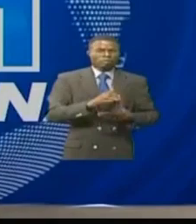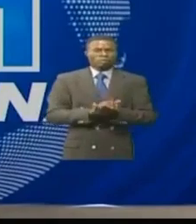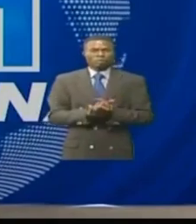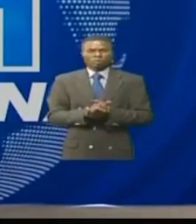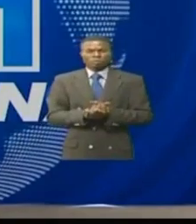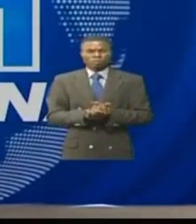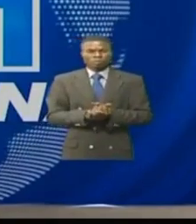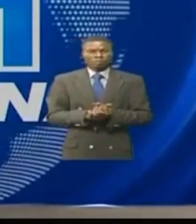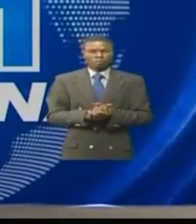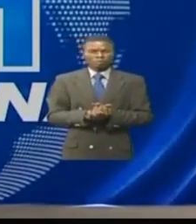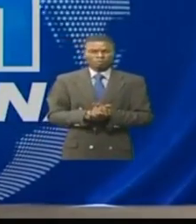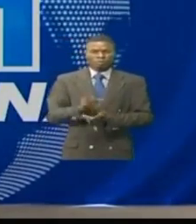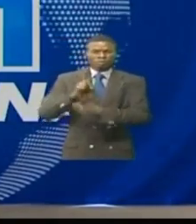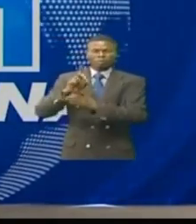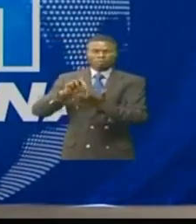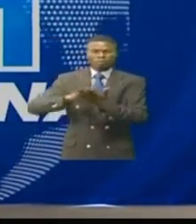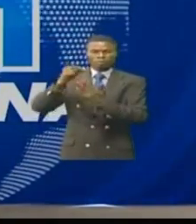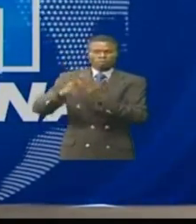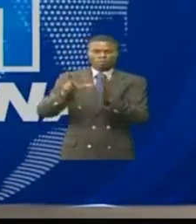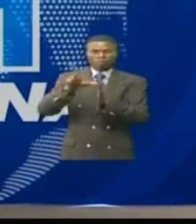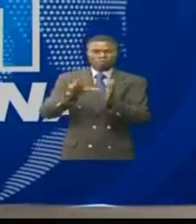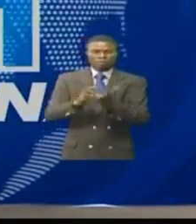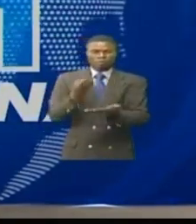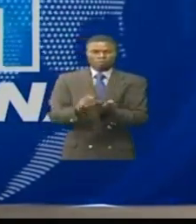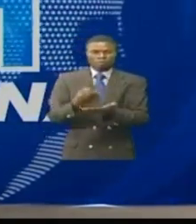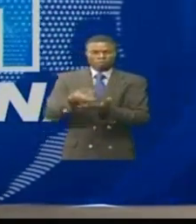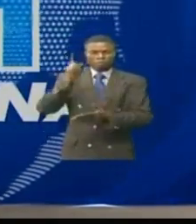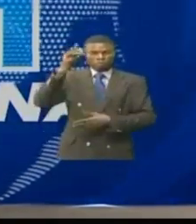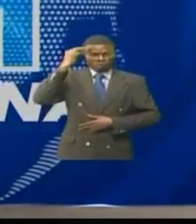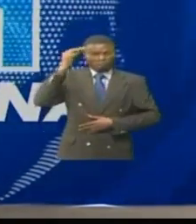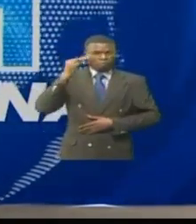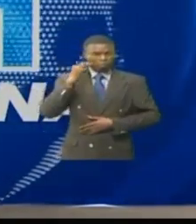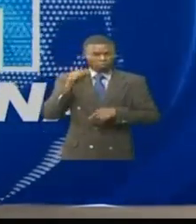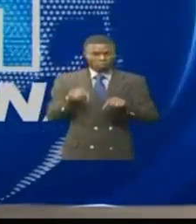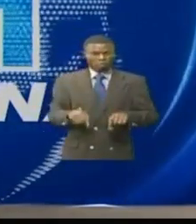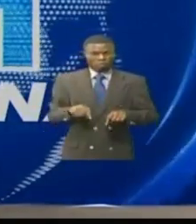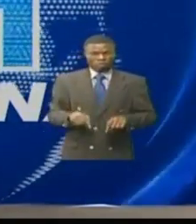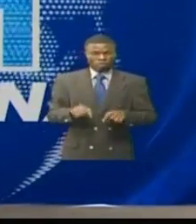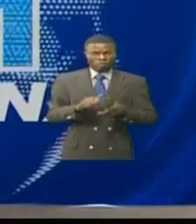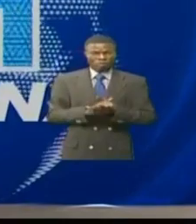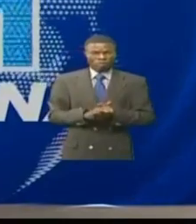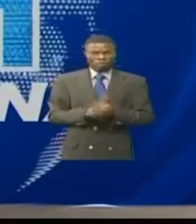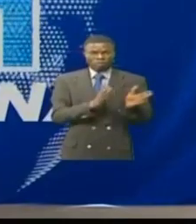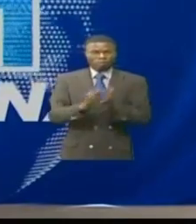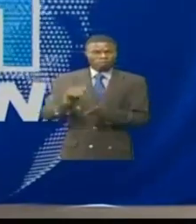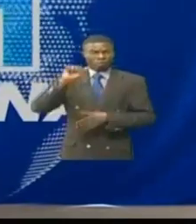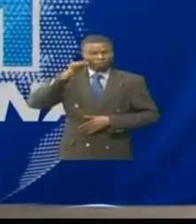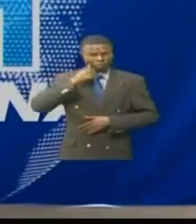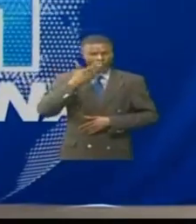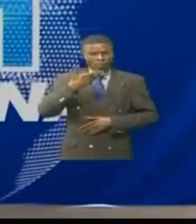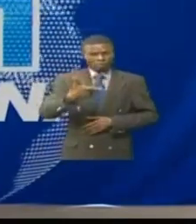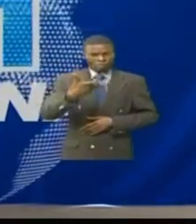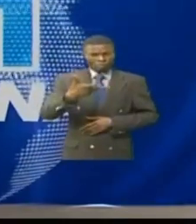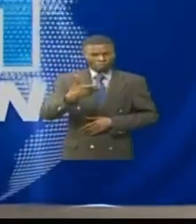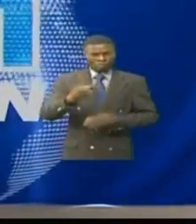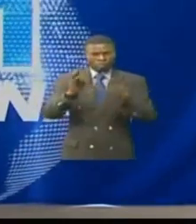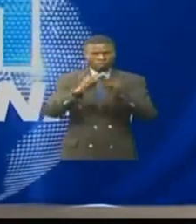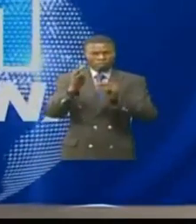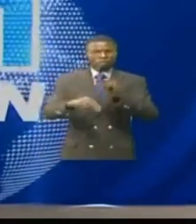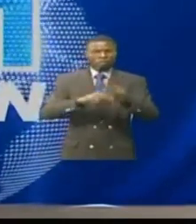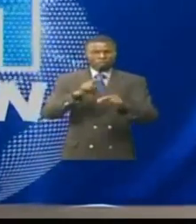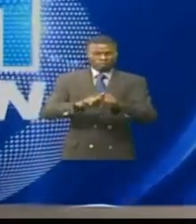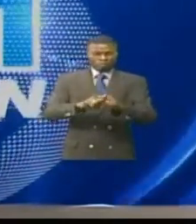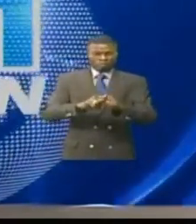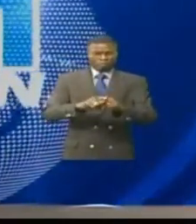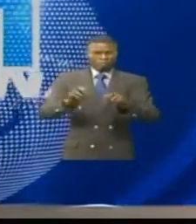Et puis la défense du projet de loi financière par le Premier ministre Jean-Michel Samalou Kondé est prévue pour demain mercredi à l'Assemblée nationale.